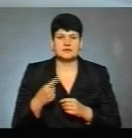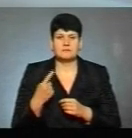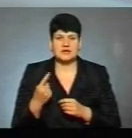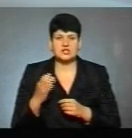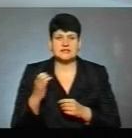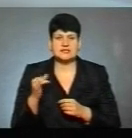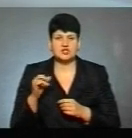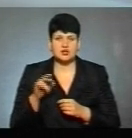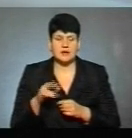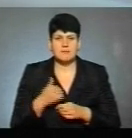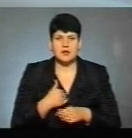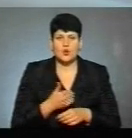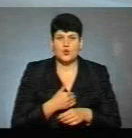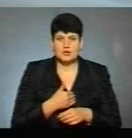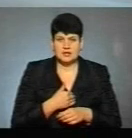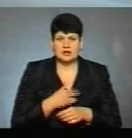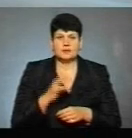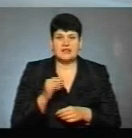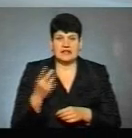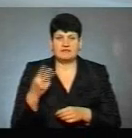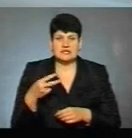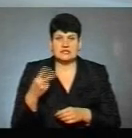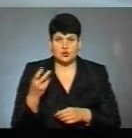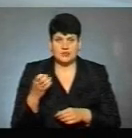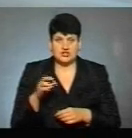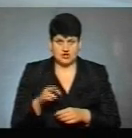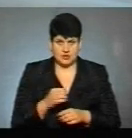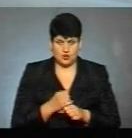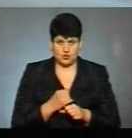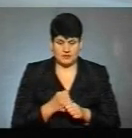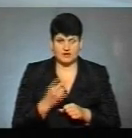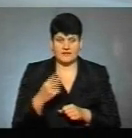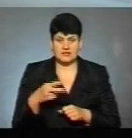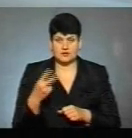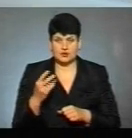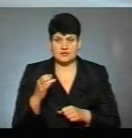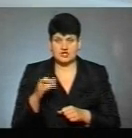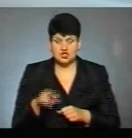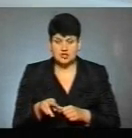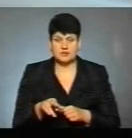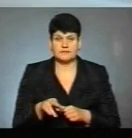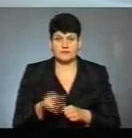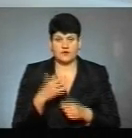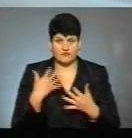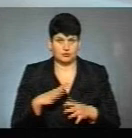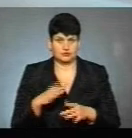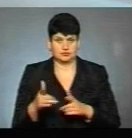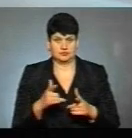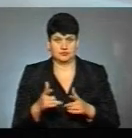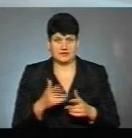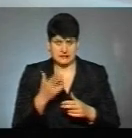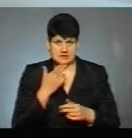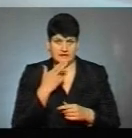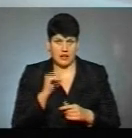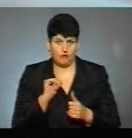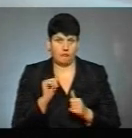21 січня. Ми хотіли, щоб на 22 січня це зробити, щоб вже на 22 січня воно було зроблено. Ну, так, як звикло